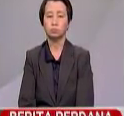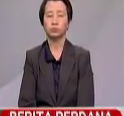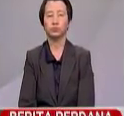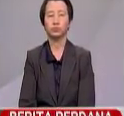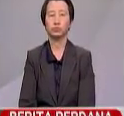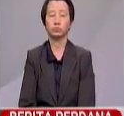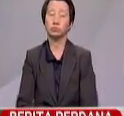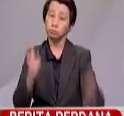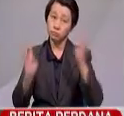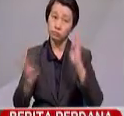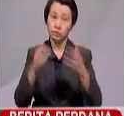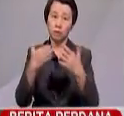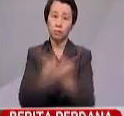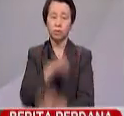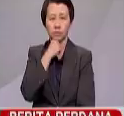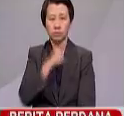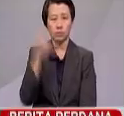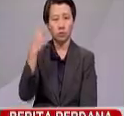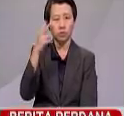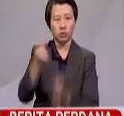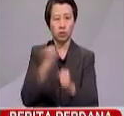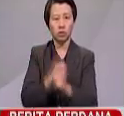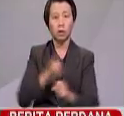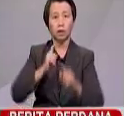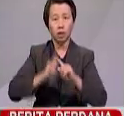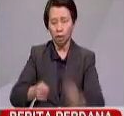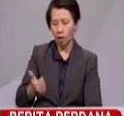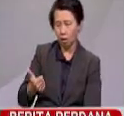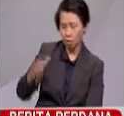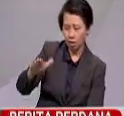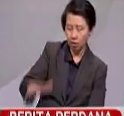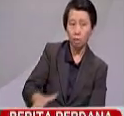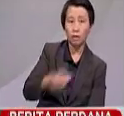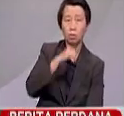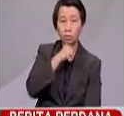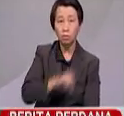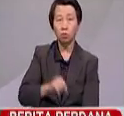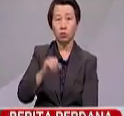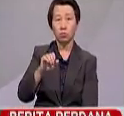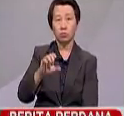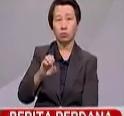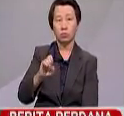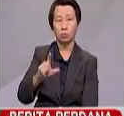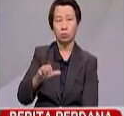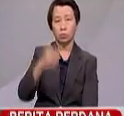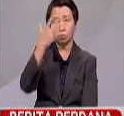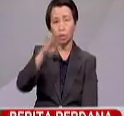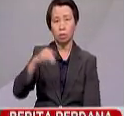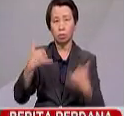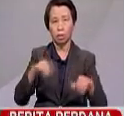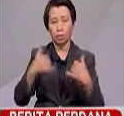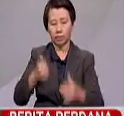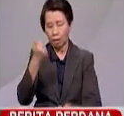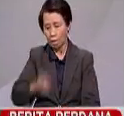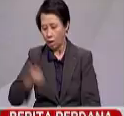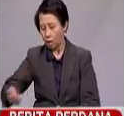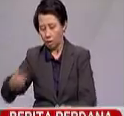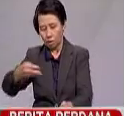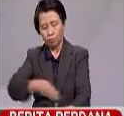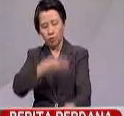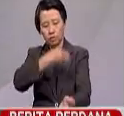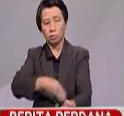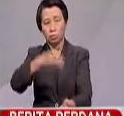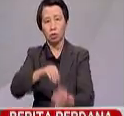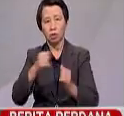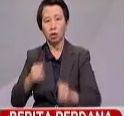Baik Hanim, walaupun baru berusia 12 tahun, namun si cilik Alisa Dezek sudah pandai bermain pelbagai alat muzik serta mampu